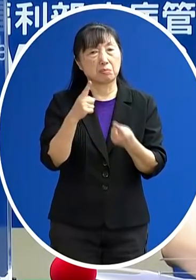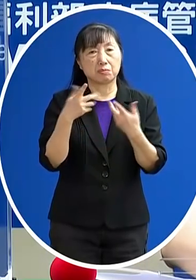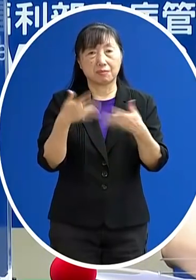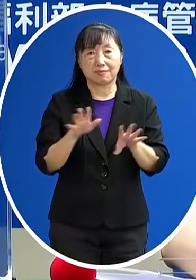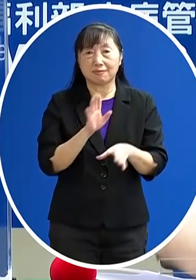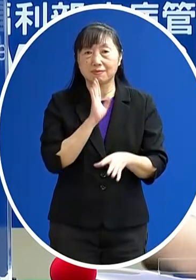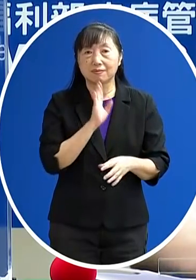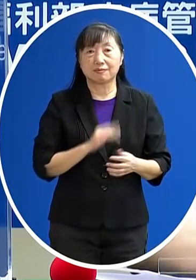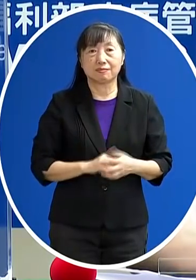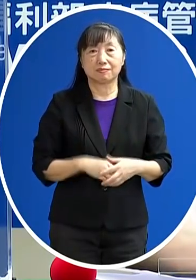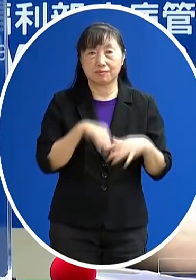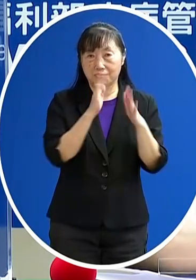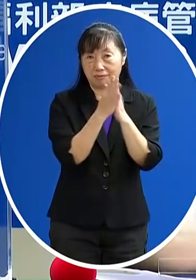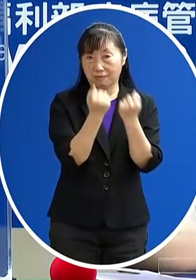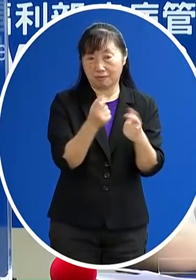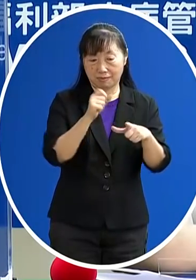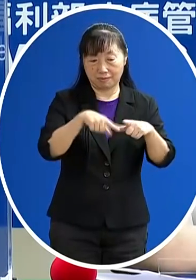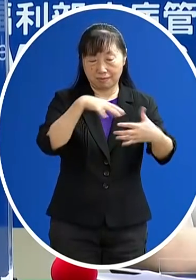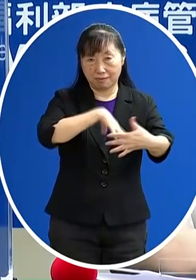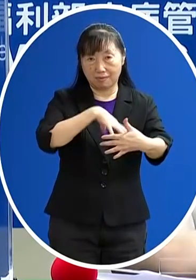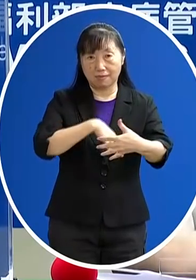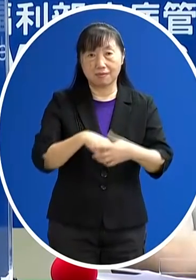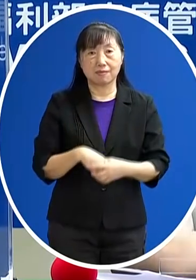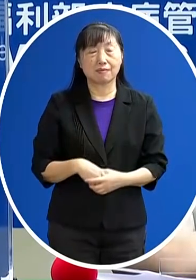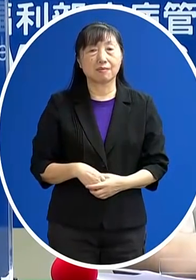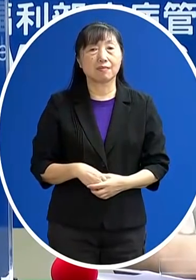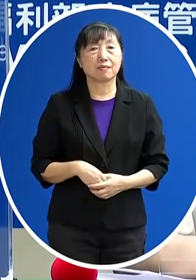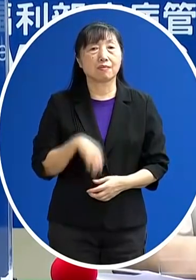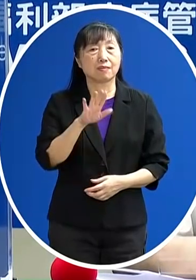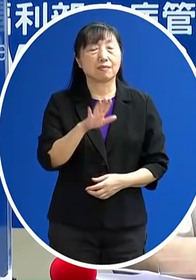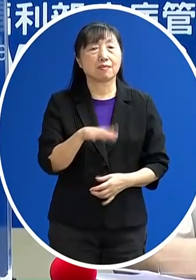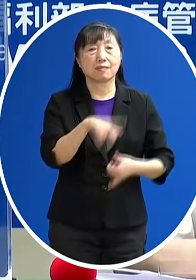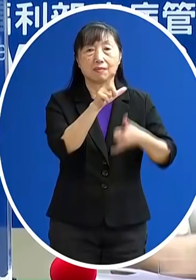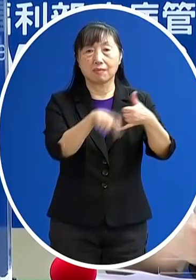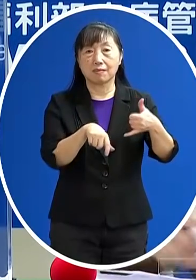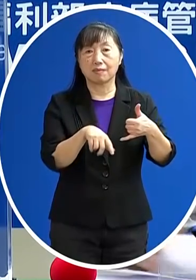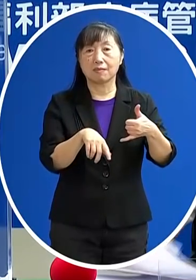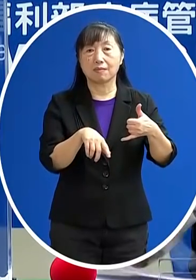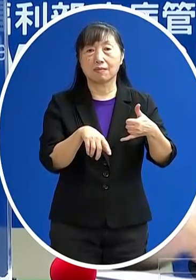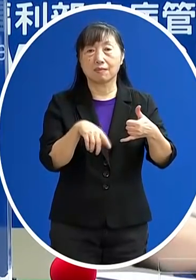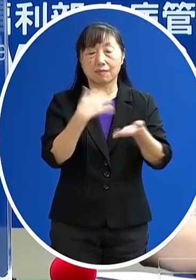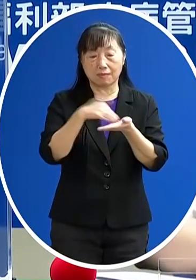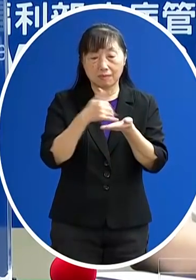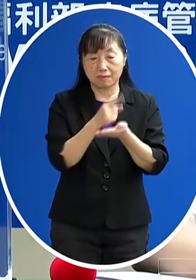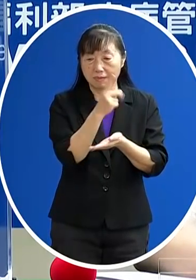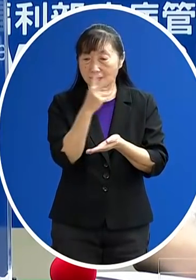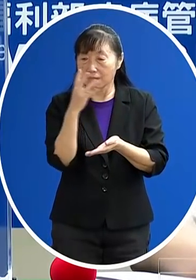的职场里面，我们看到有从指标个案到这里